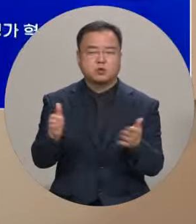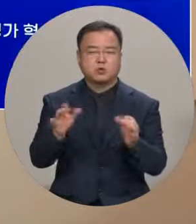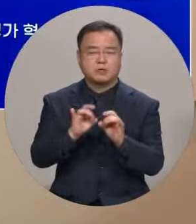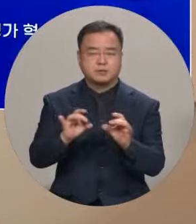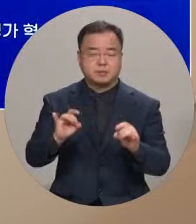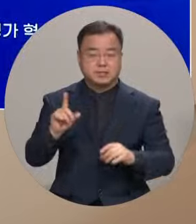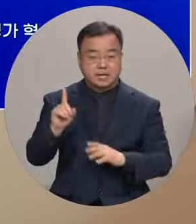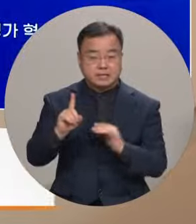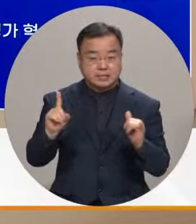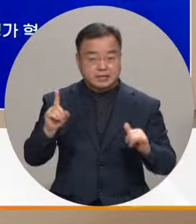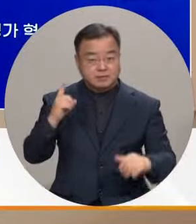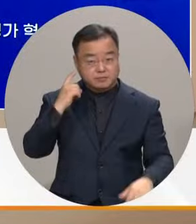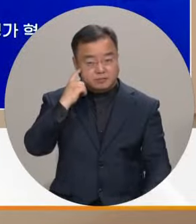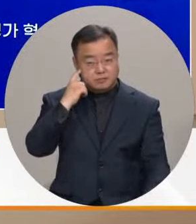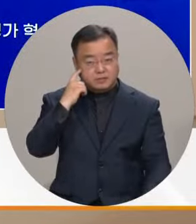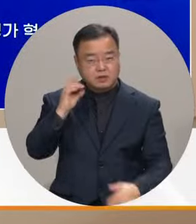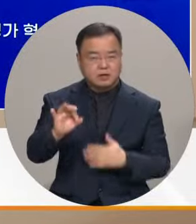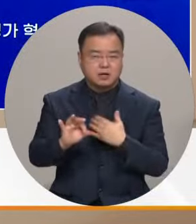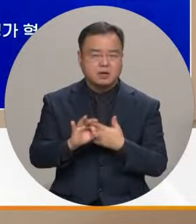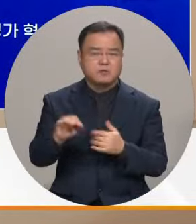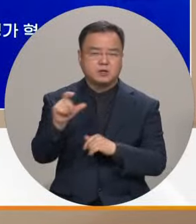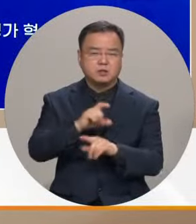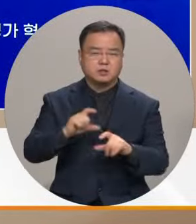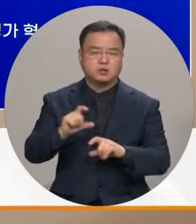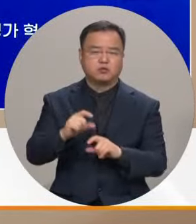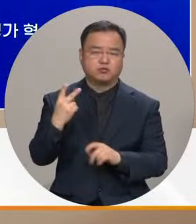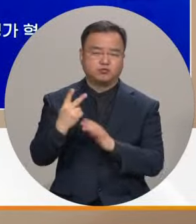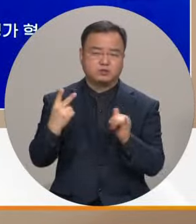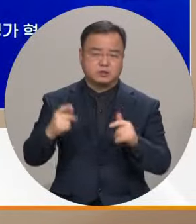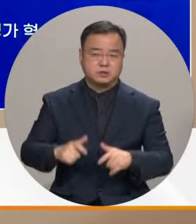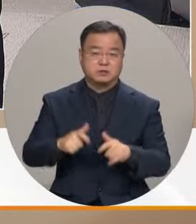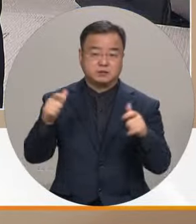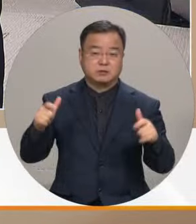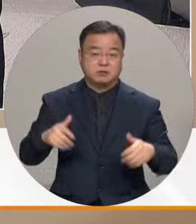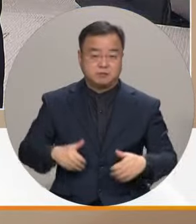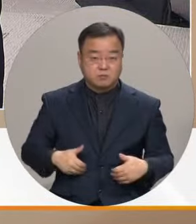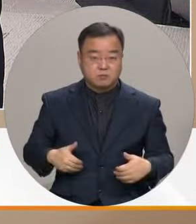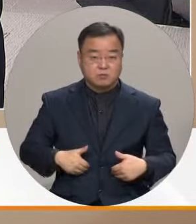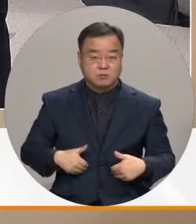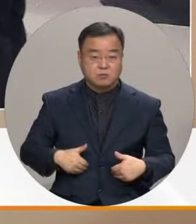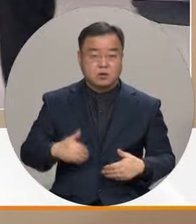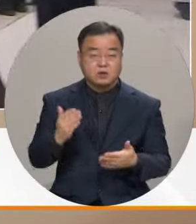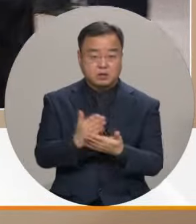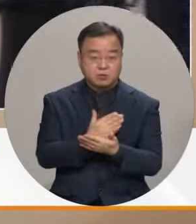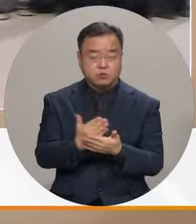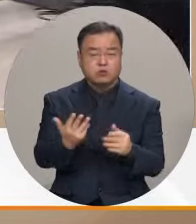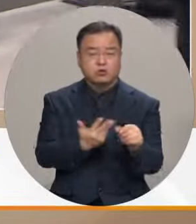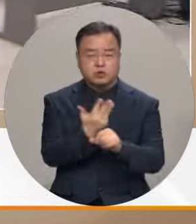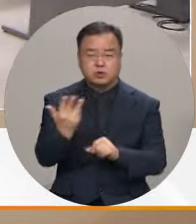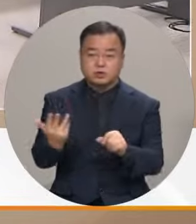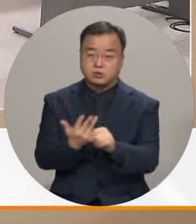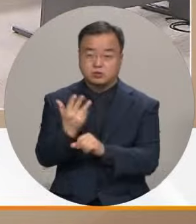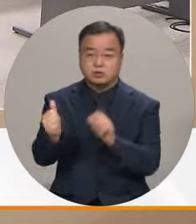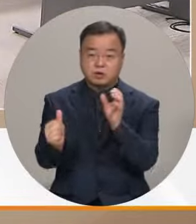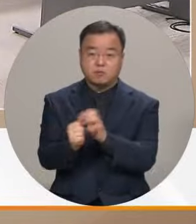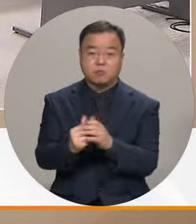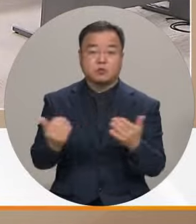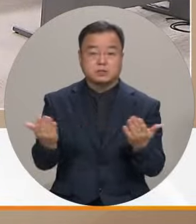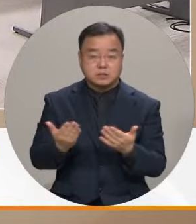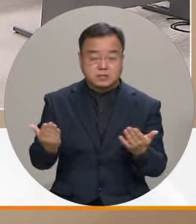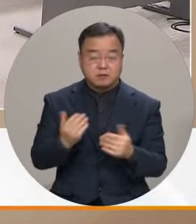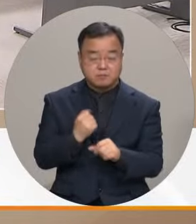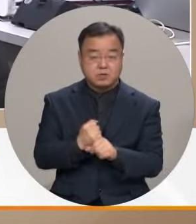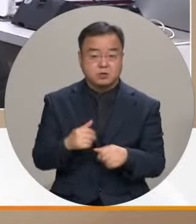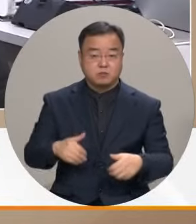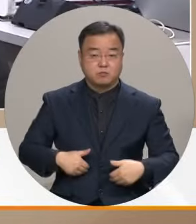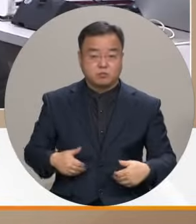어 생각하면 이것을 두 명으로 느려야 되지 않나 그리고 교차로 8시간씩 근무하게 하는 방안도 필요할 것 같습니다 그리고